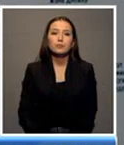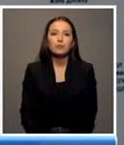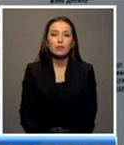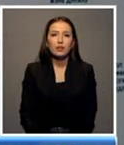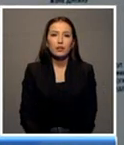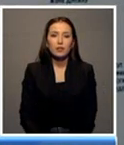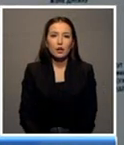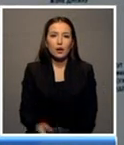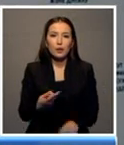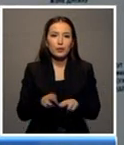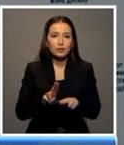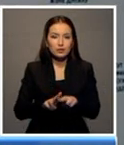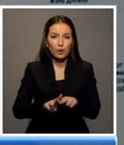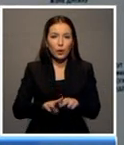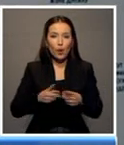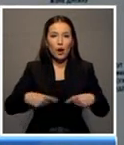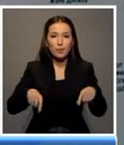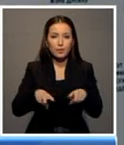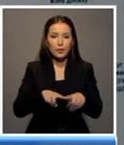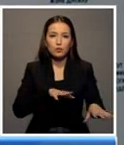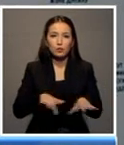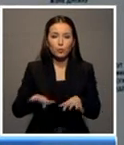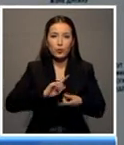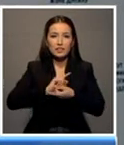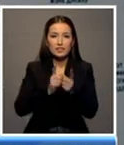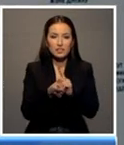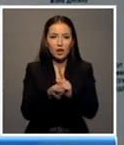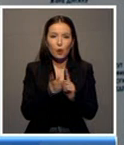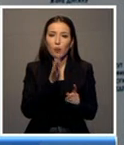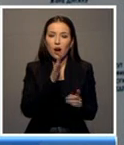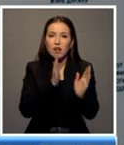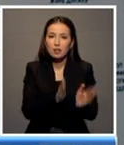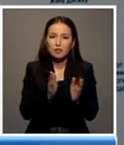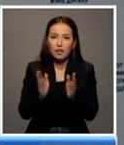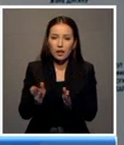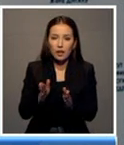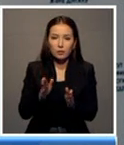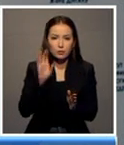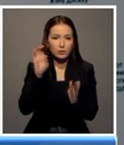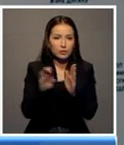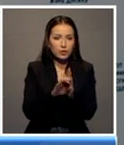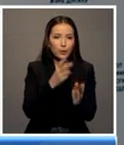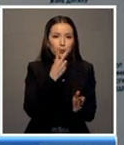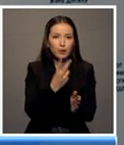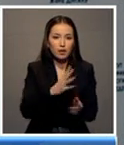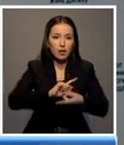Осы қоғамдағы болып жатқан өзгерістерге өзі уақытылы реакция беріп, уақытылы